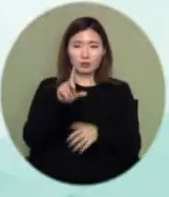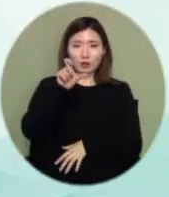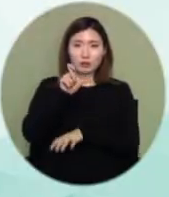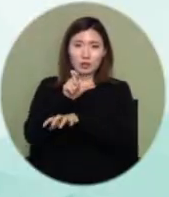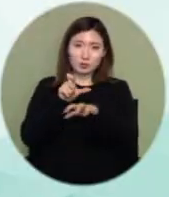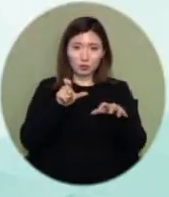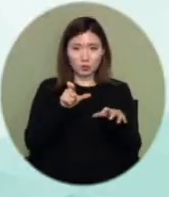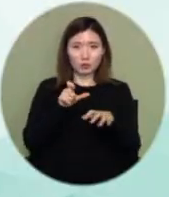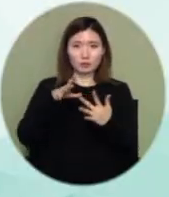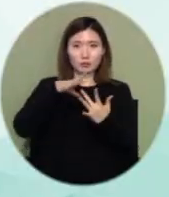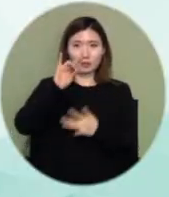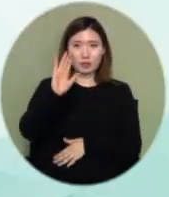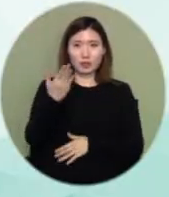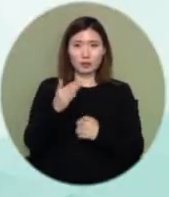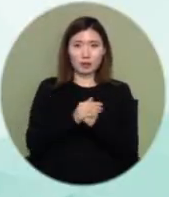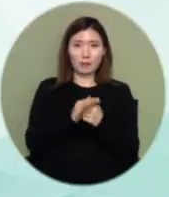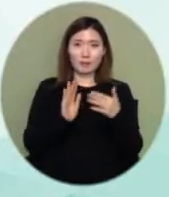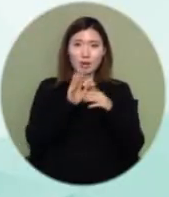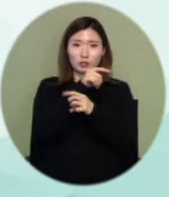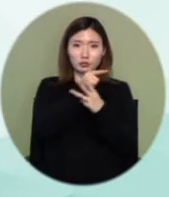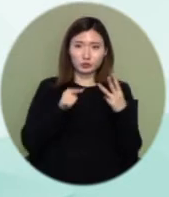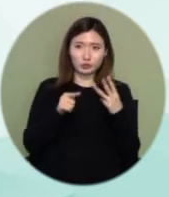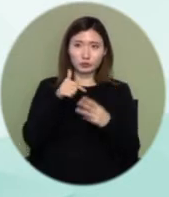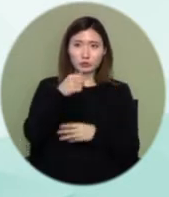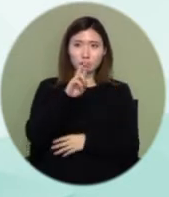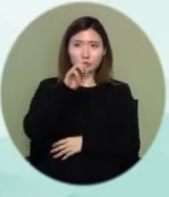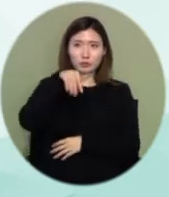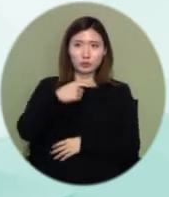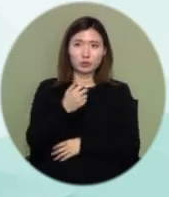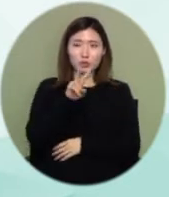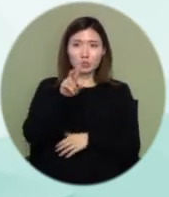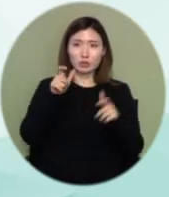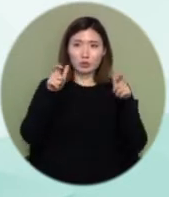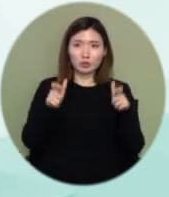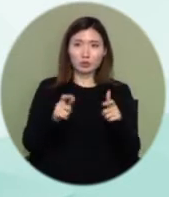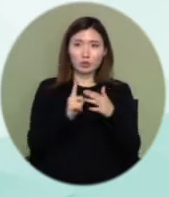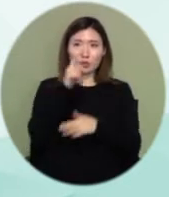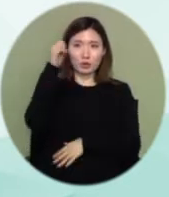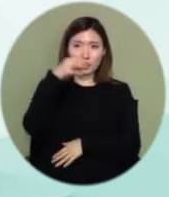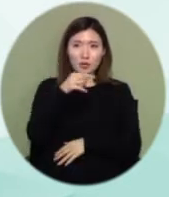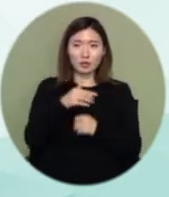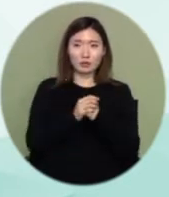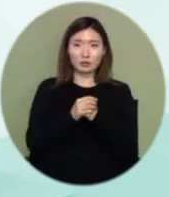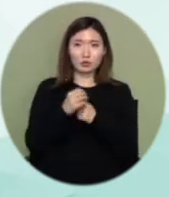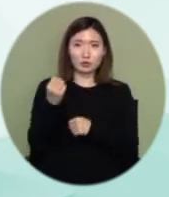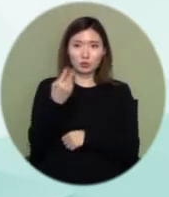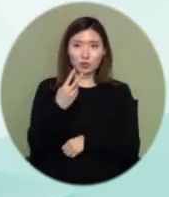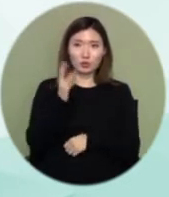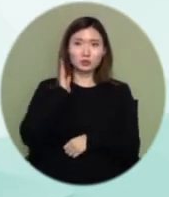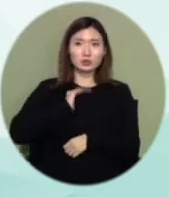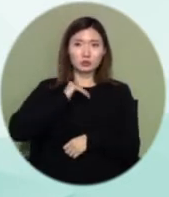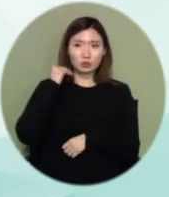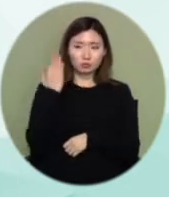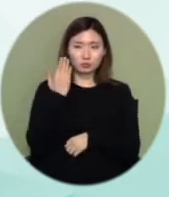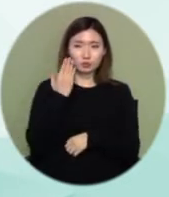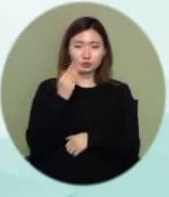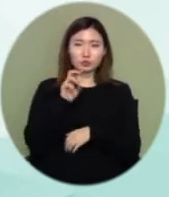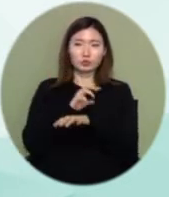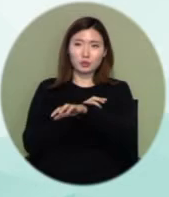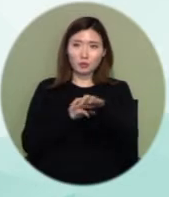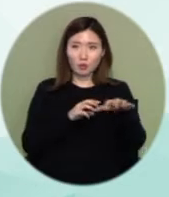선정했습니다 파주 금촌 이 지구와 고양 능곡 6구역 의정부 장암 생활권 3구역 등으로